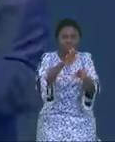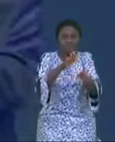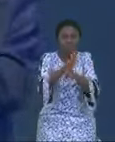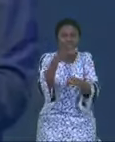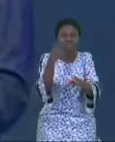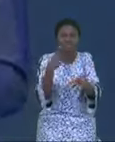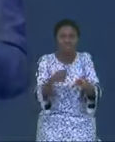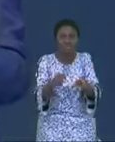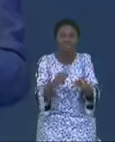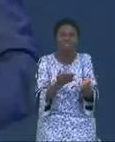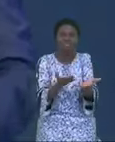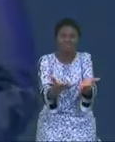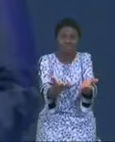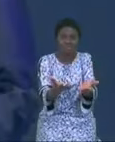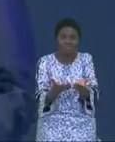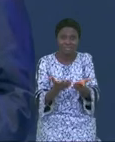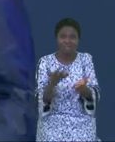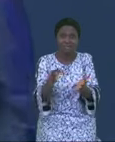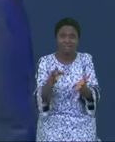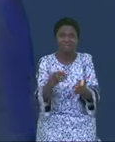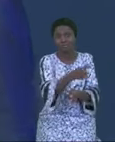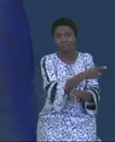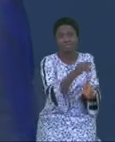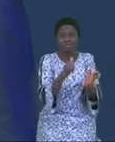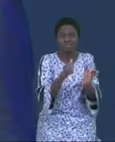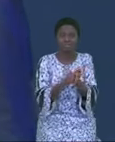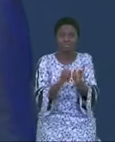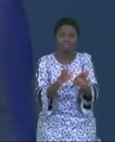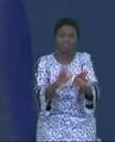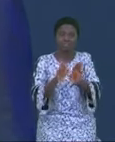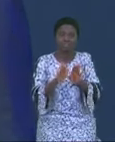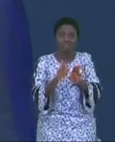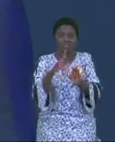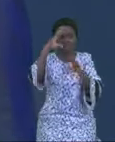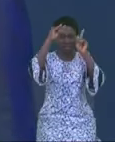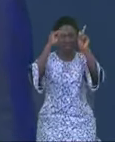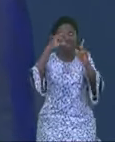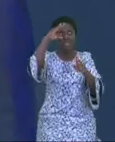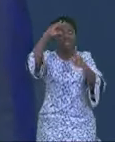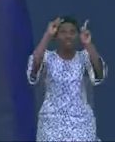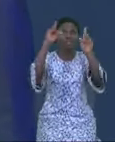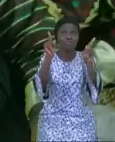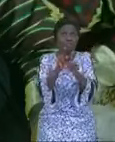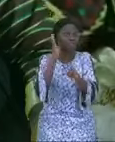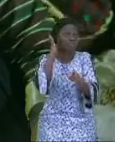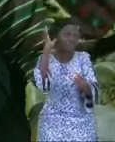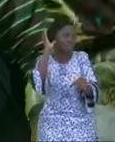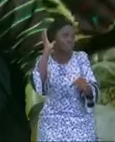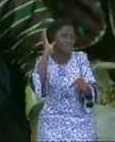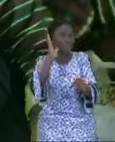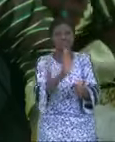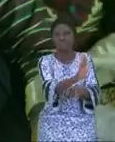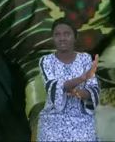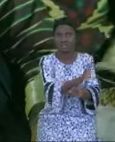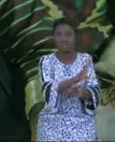et la conclut les désirs de ceux qui le craignent il entend le cri et il les sauve